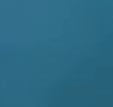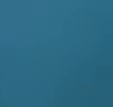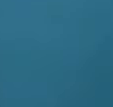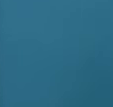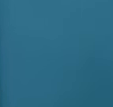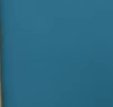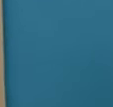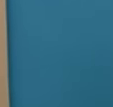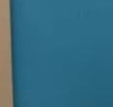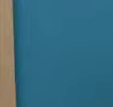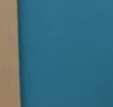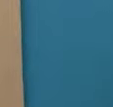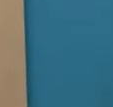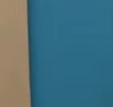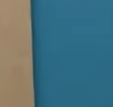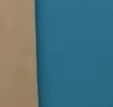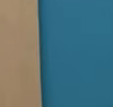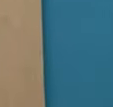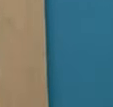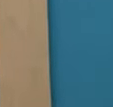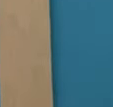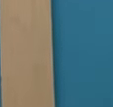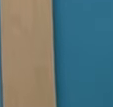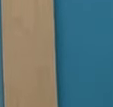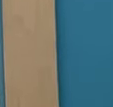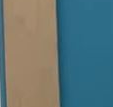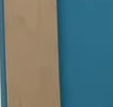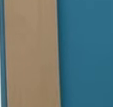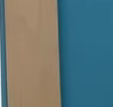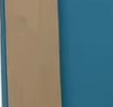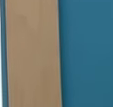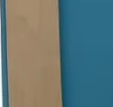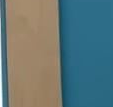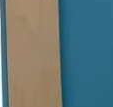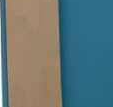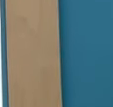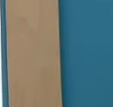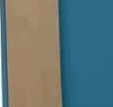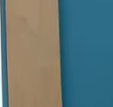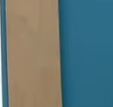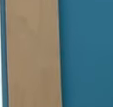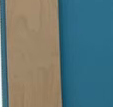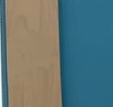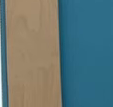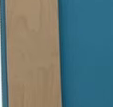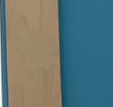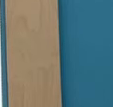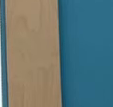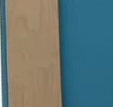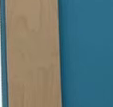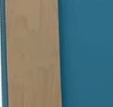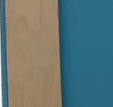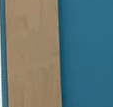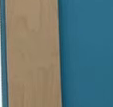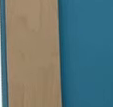уважаеми зрители на предаването Линия Култура. На 24 февруари вие сте с изданието ни от Варна. В студиото вече ни очаква